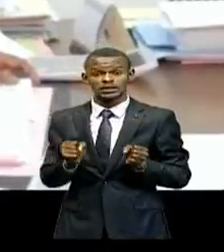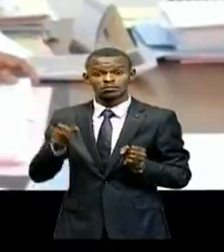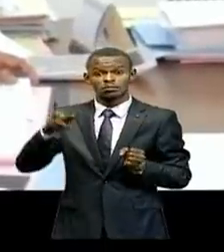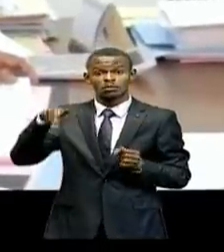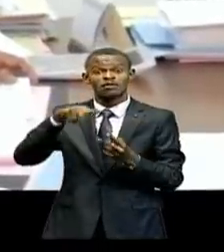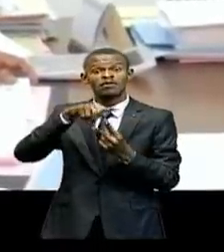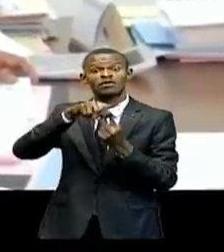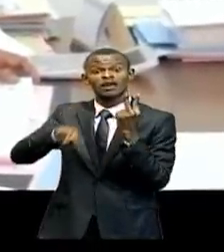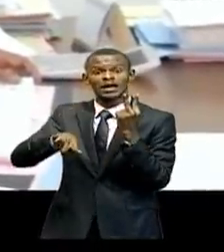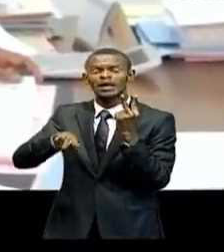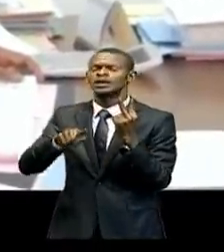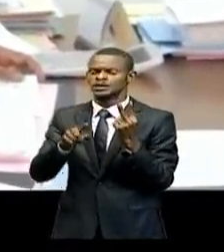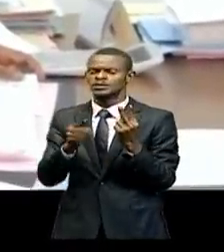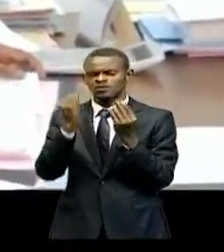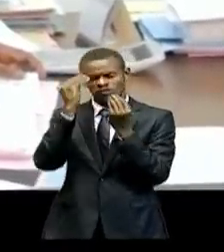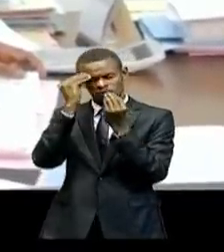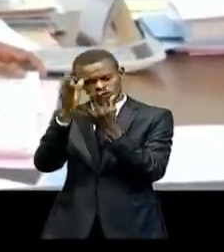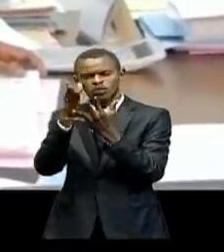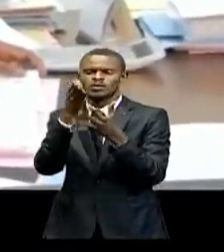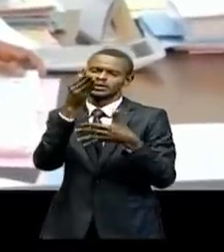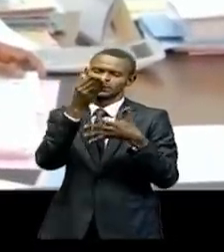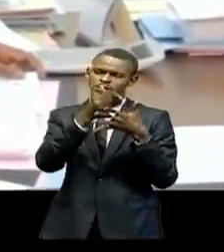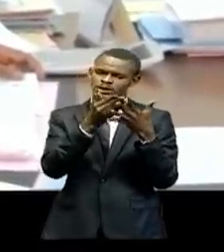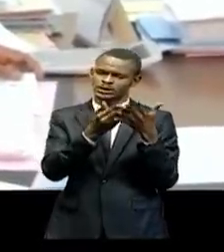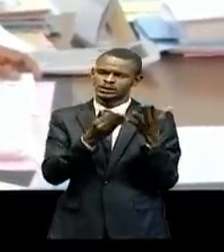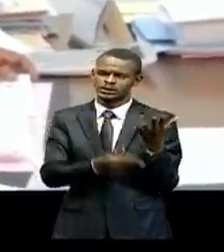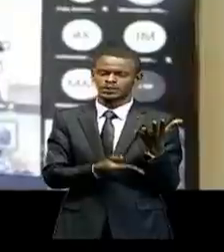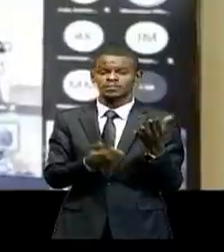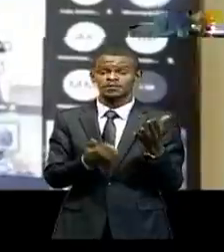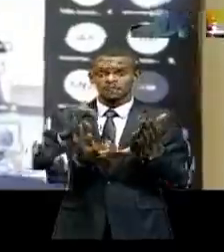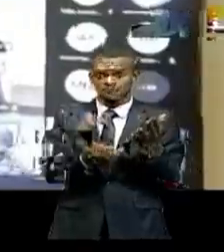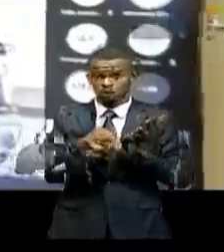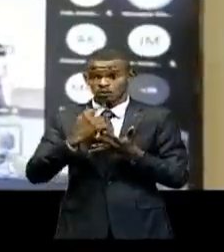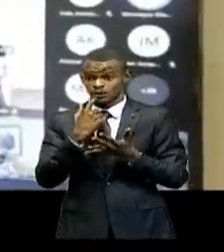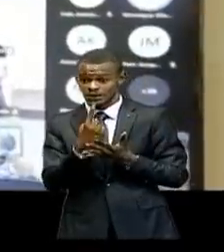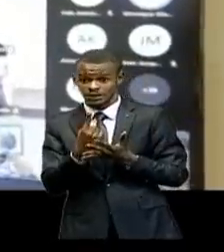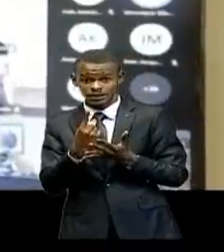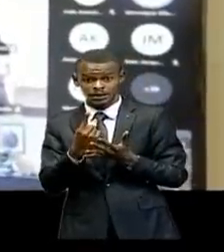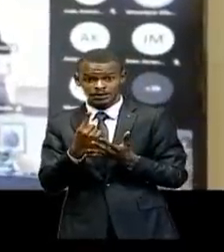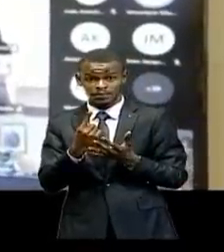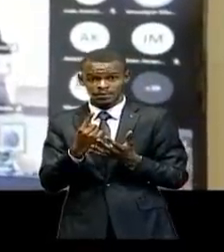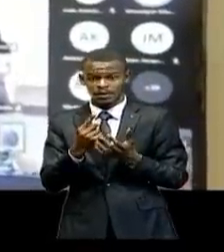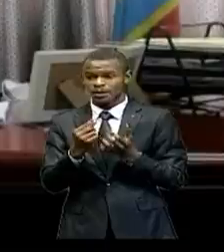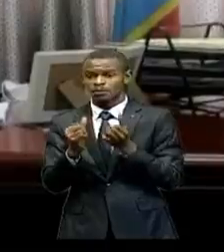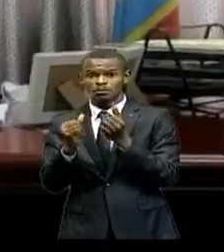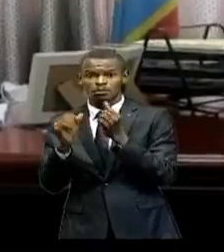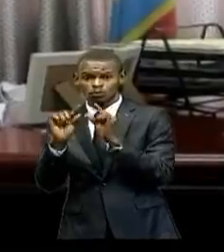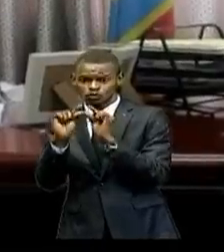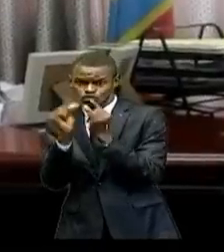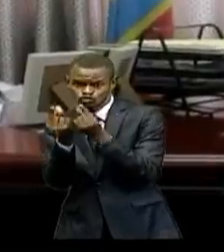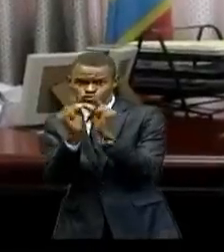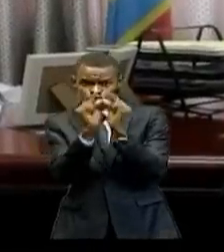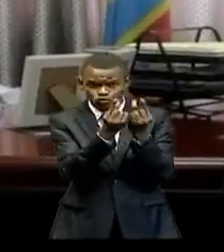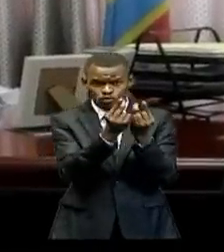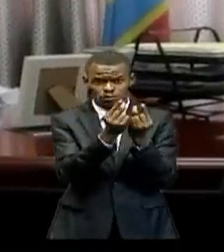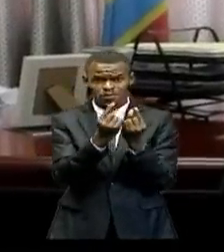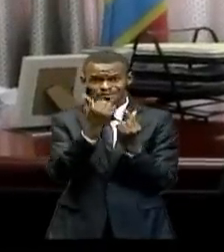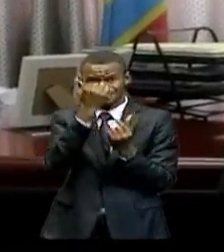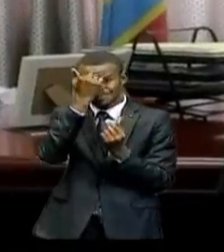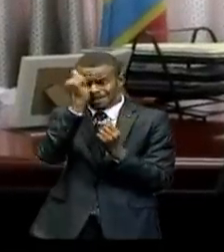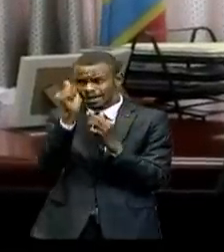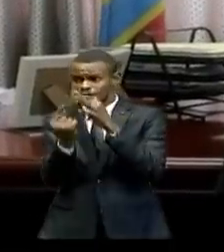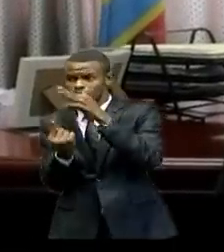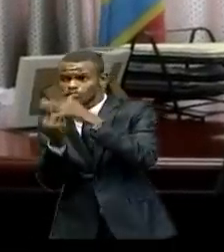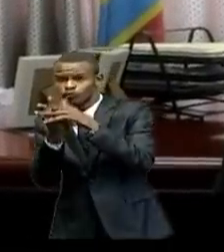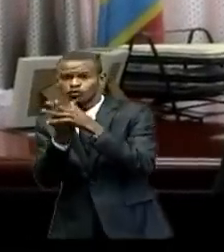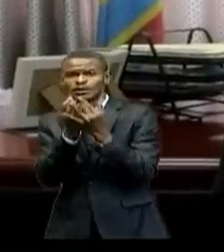Défense a fait état des différentes redditions enregistrées, notamment celle de trois leaders anciens proches du chef